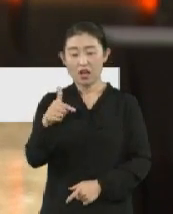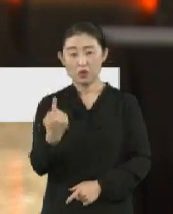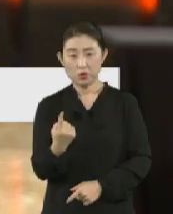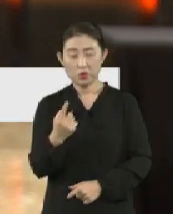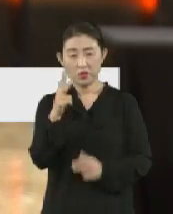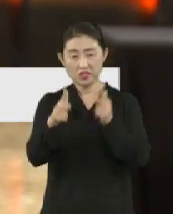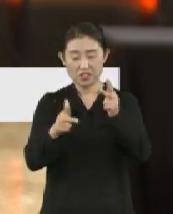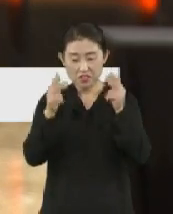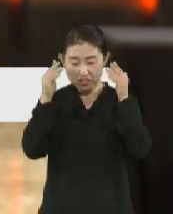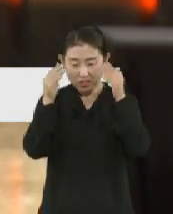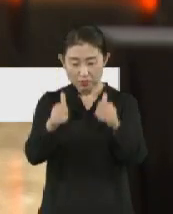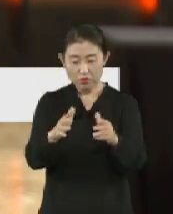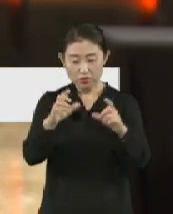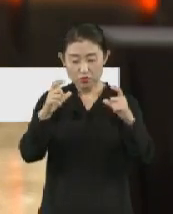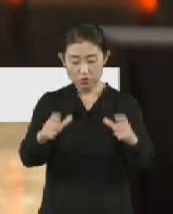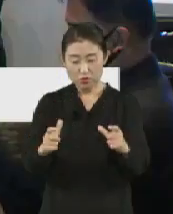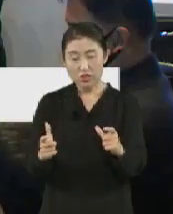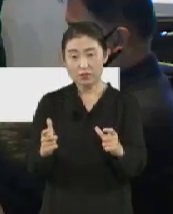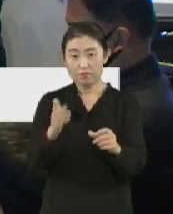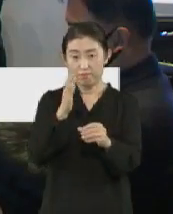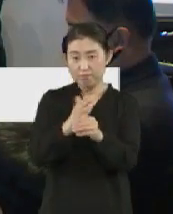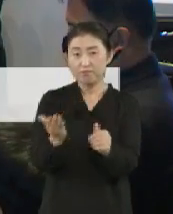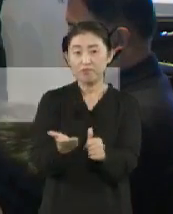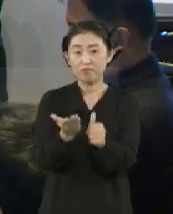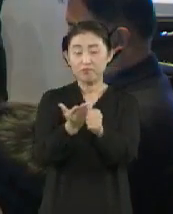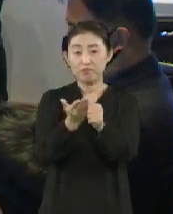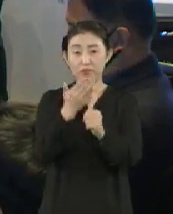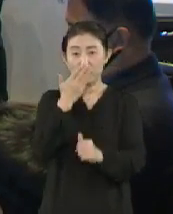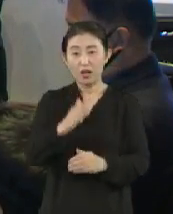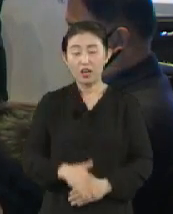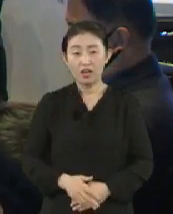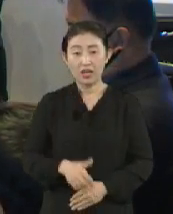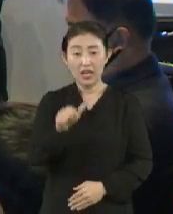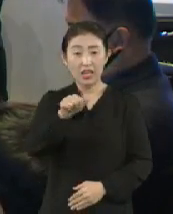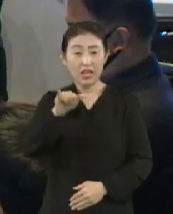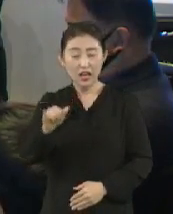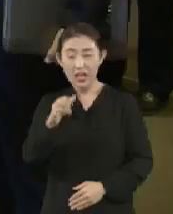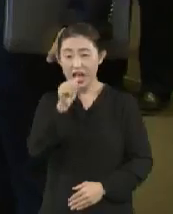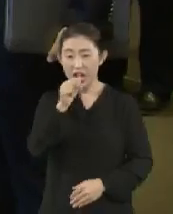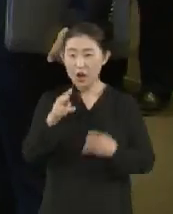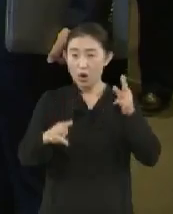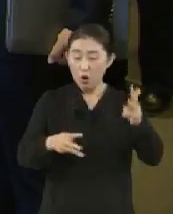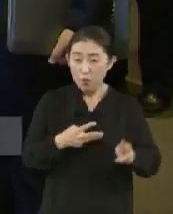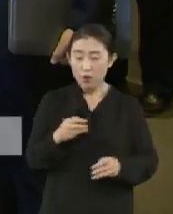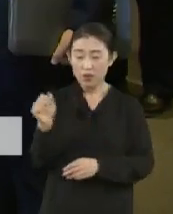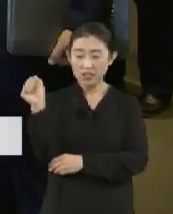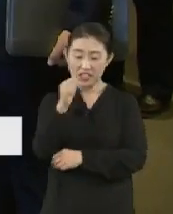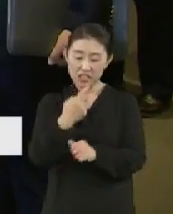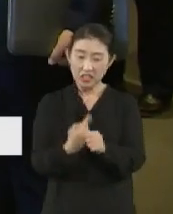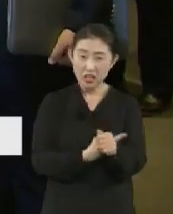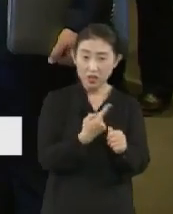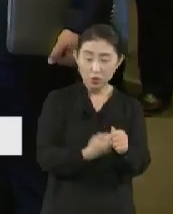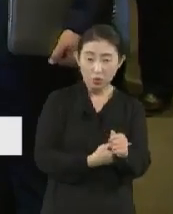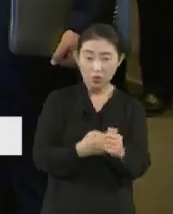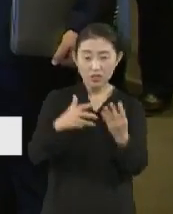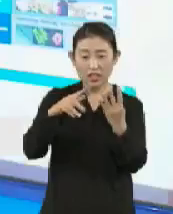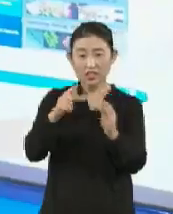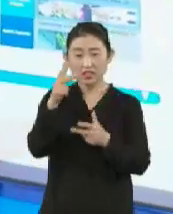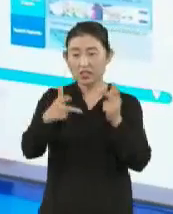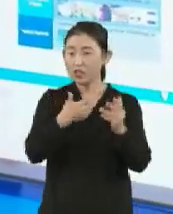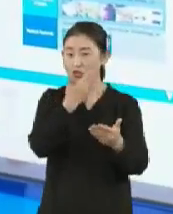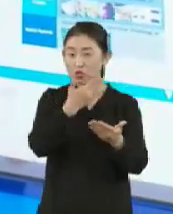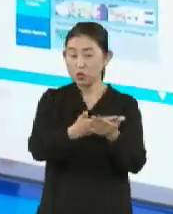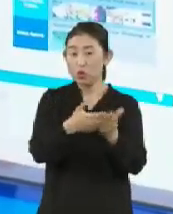나노산업을 집중 육성, 발전시킬 수 있는 인공지능과 로봇 기술, 자율주행 등 4차 산업혁명의 핵심